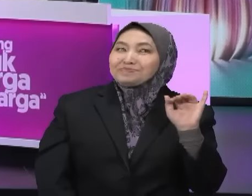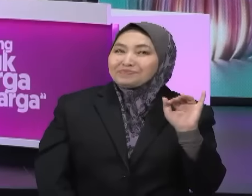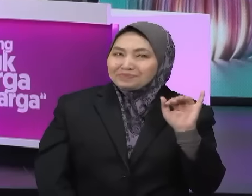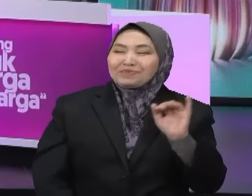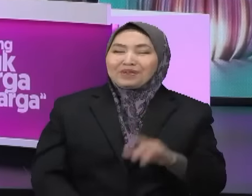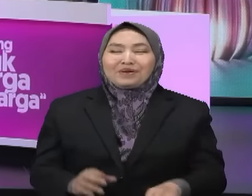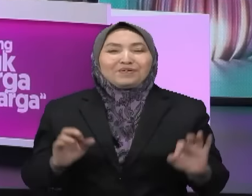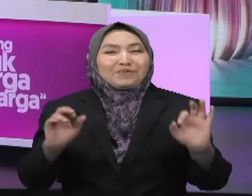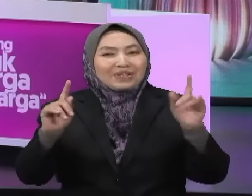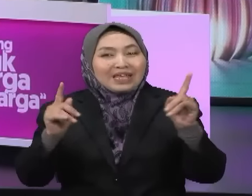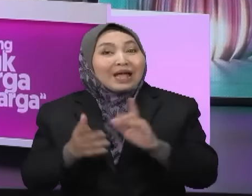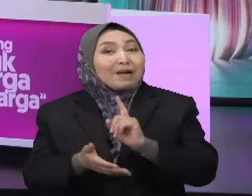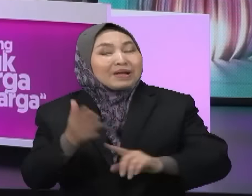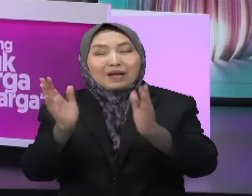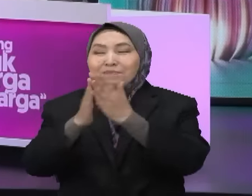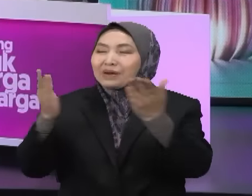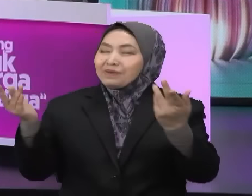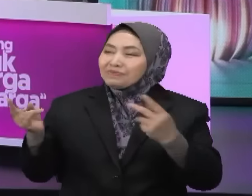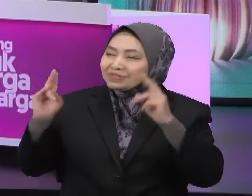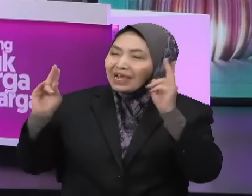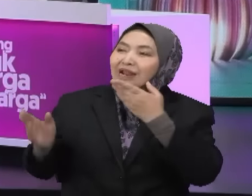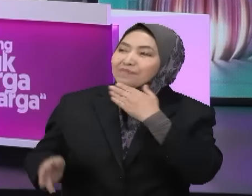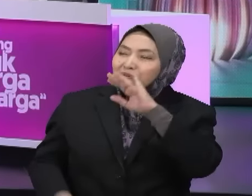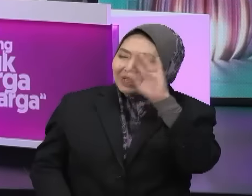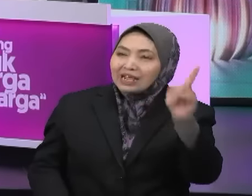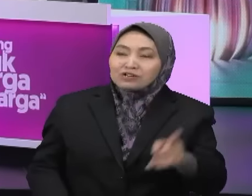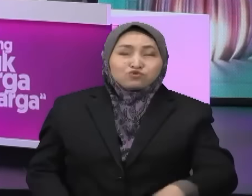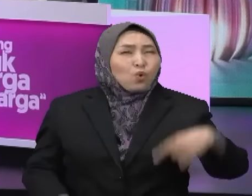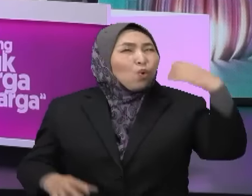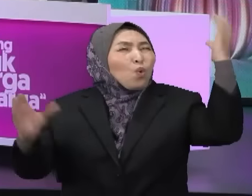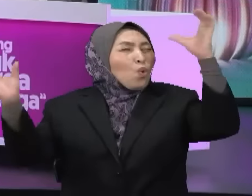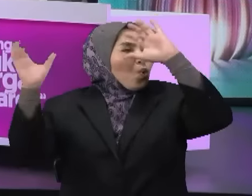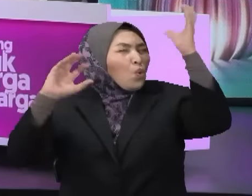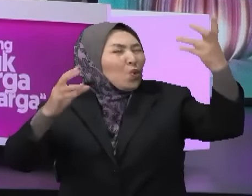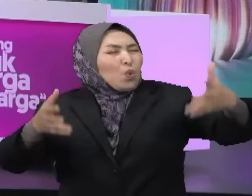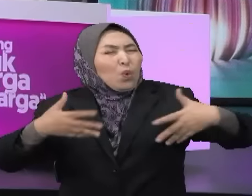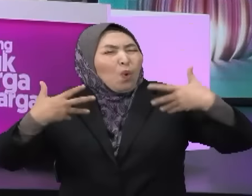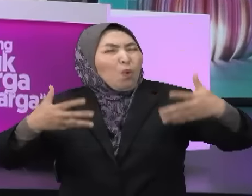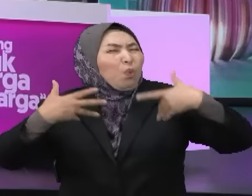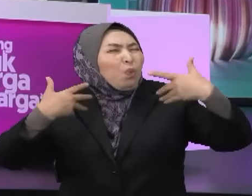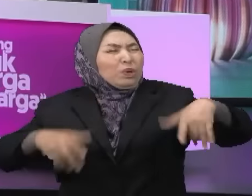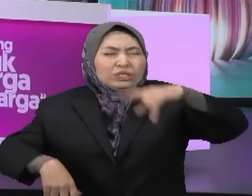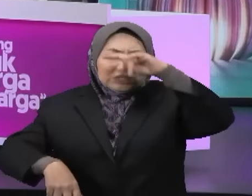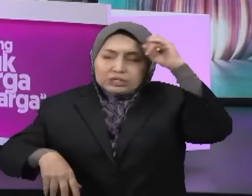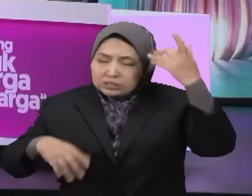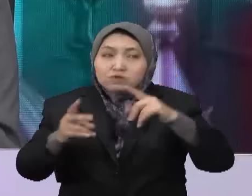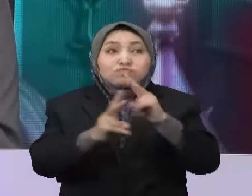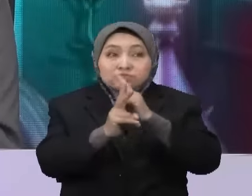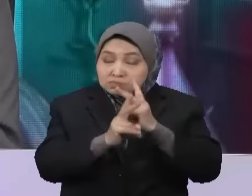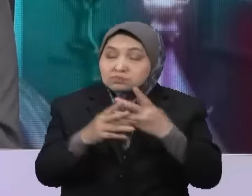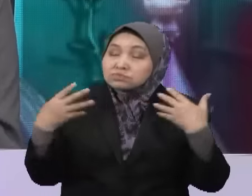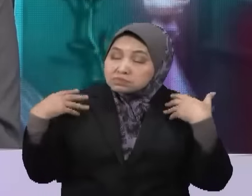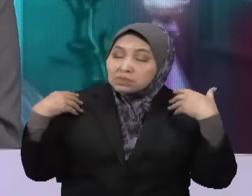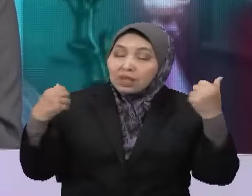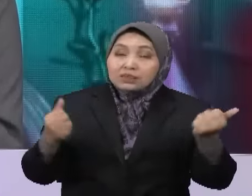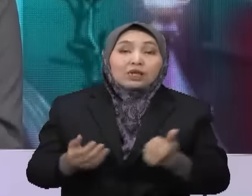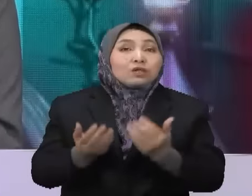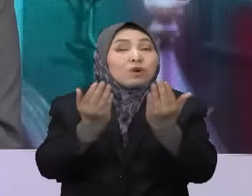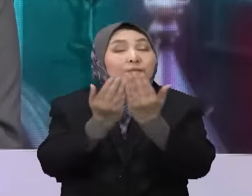Dan apa khabar Ustaz? Alhamdulillah, alhamdulillah. Cuaca panas apa sah kan? Ya. Dan jaga kesihatan lah. Jaga kesihatan. Kita doakan rakan-rakan